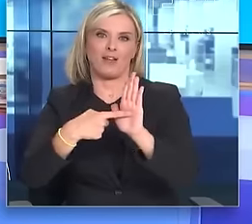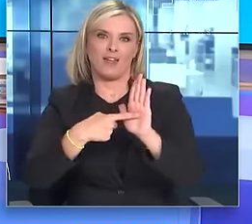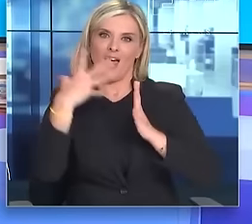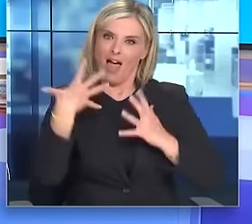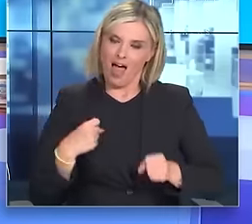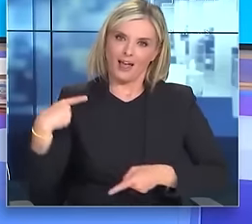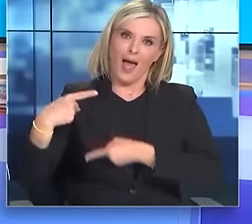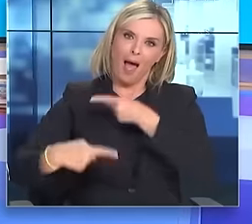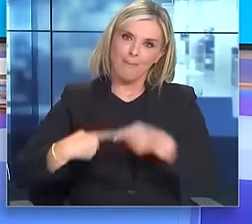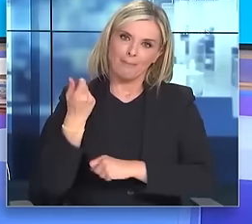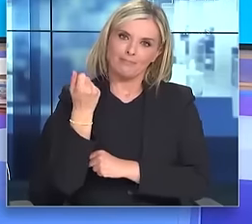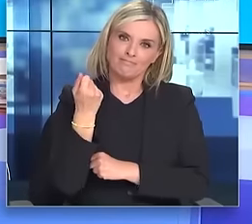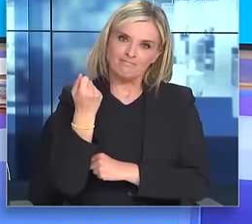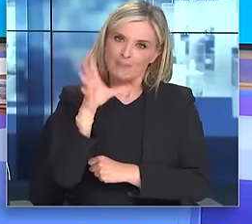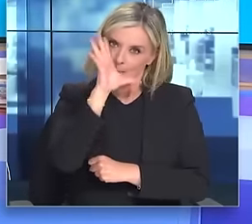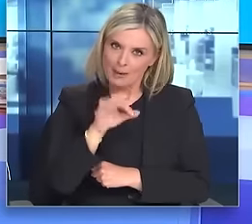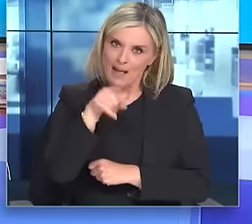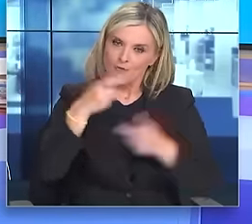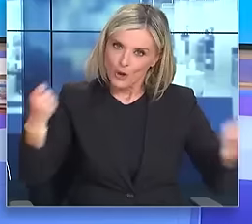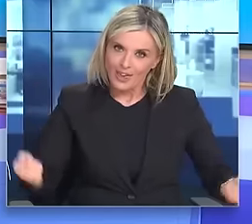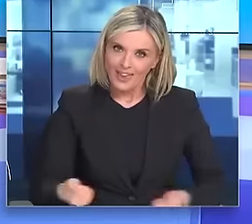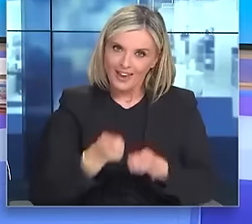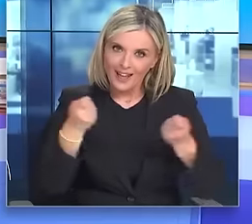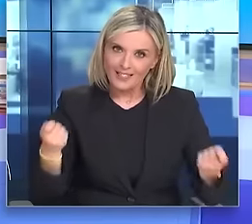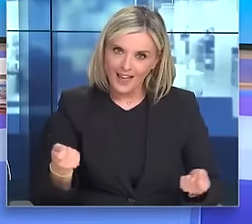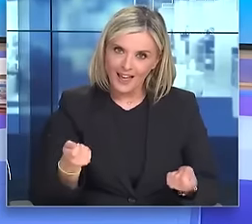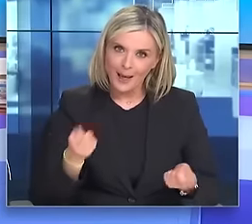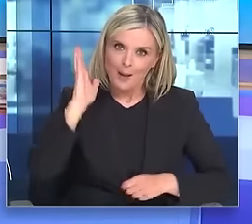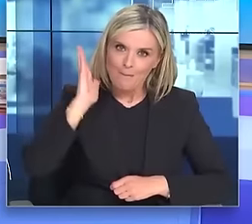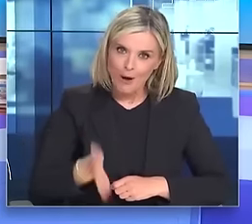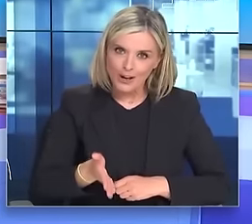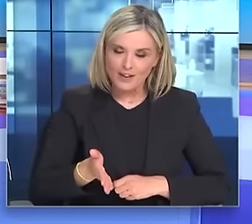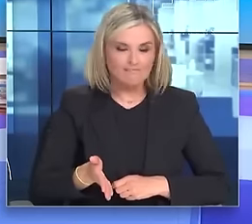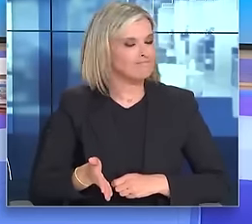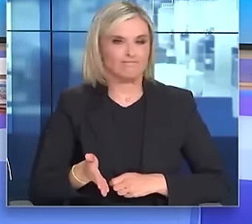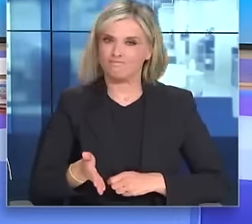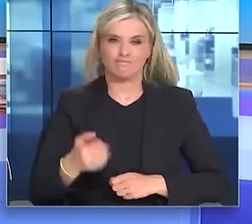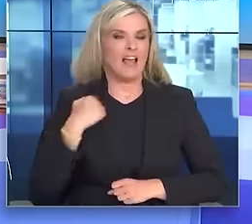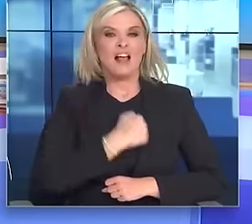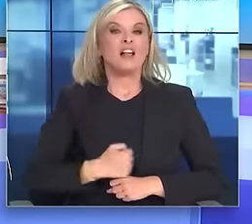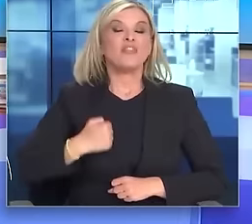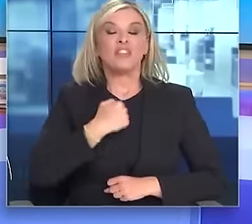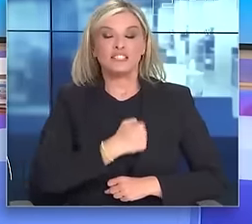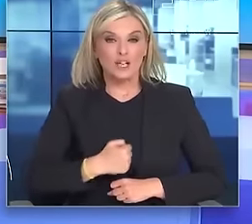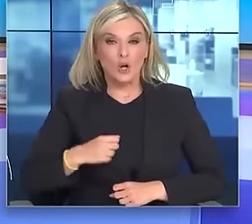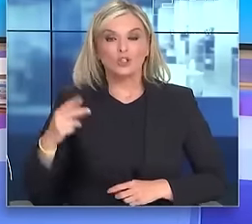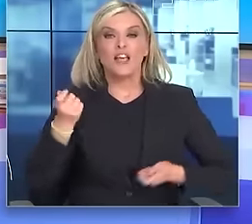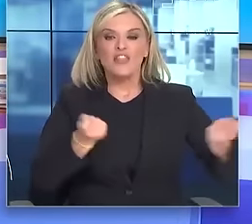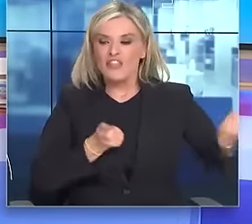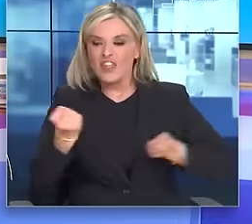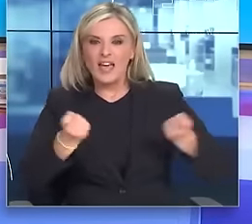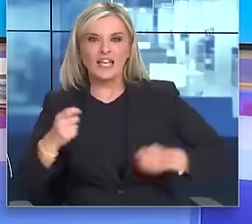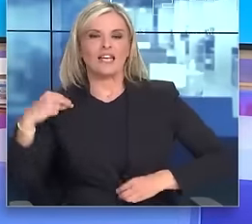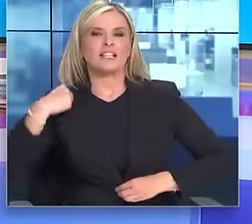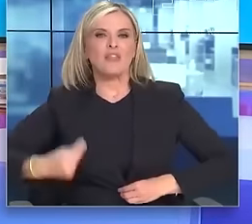οικονομίας, αλλά στα θέματα των δημόσιων οικονομικών προφανώς φαίνεται να μην έχει ιδέα του τι προτείνει ή αν